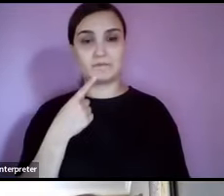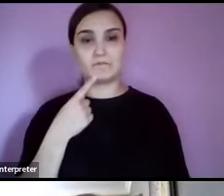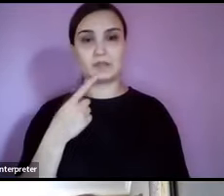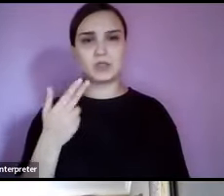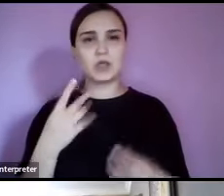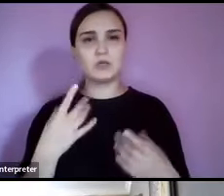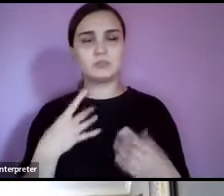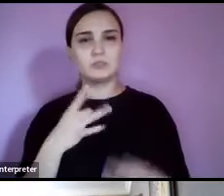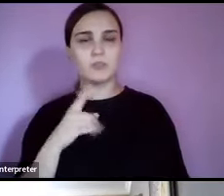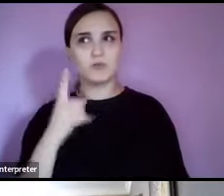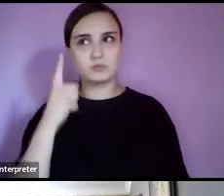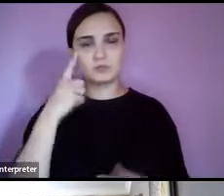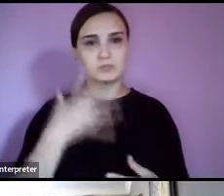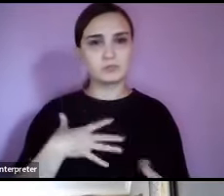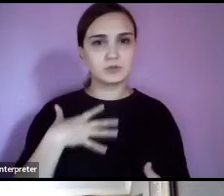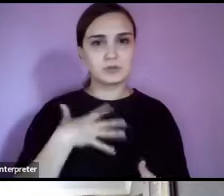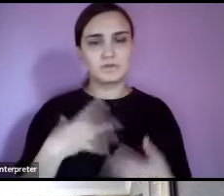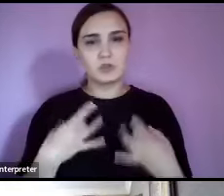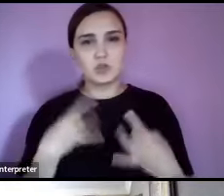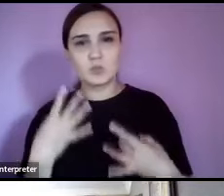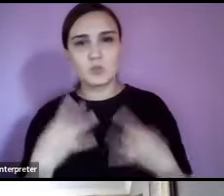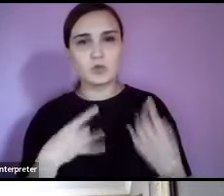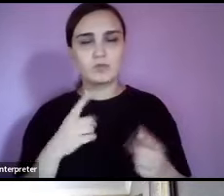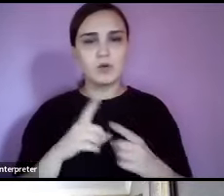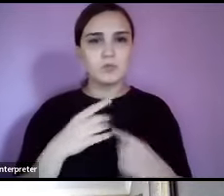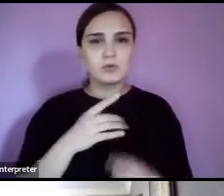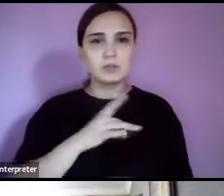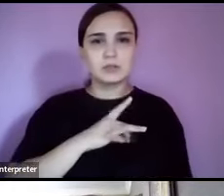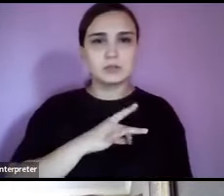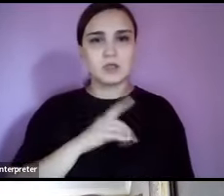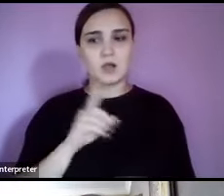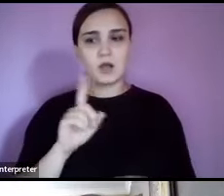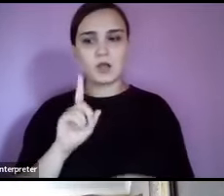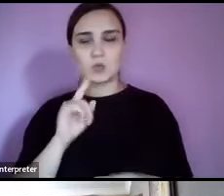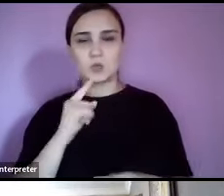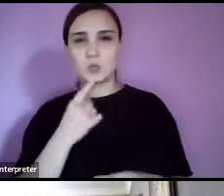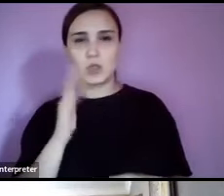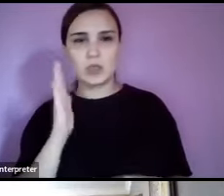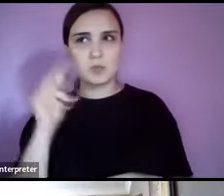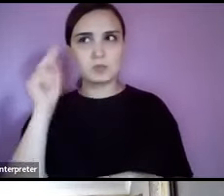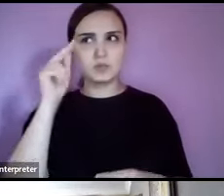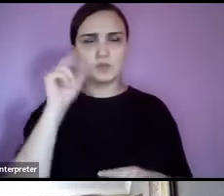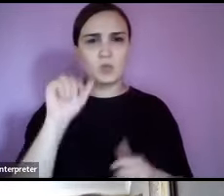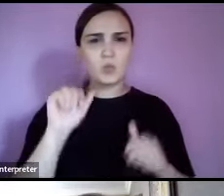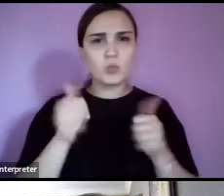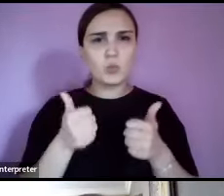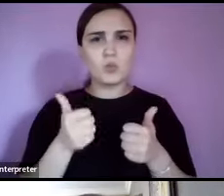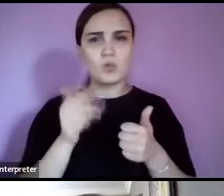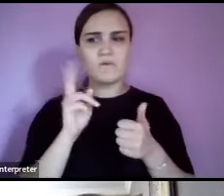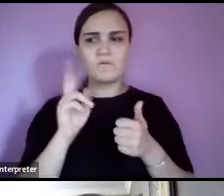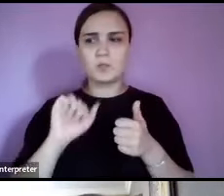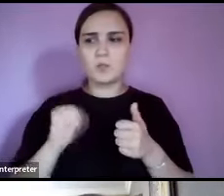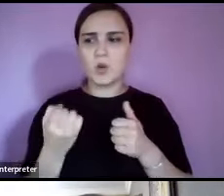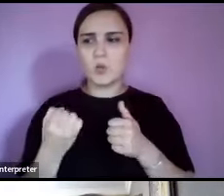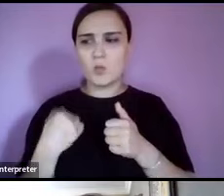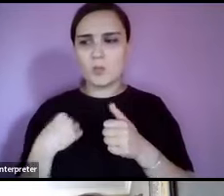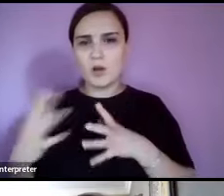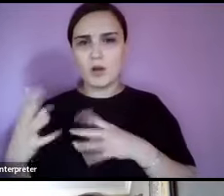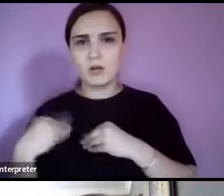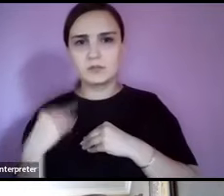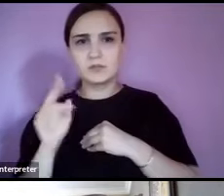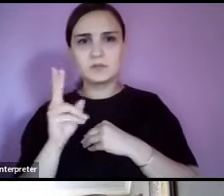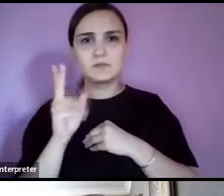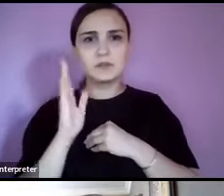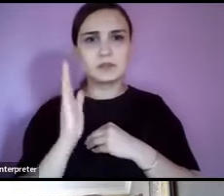შფოთვის თავარი წყარო ხშირად არის ის, თუ რამდენ რთული იქნება სწავლა, ვინ ვის დაუმეგობრდებიან და ასე შემდეგ. ეს